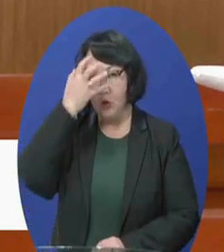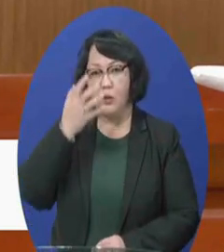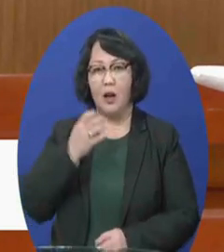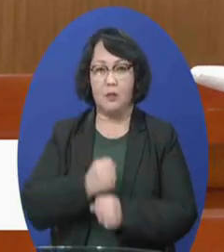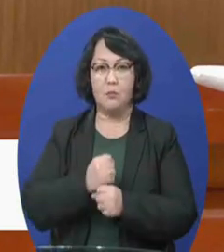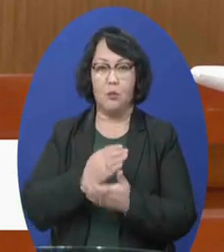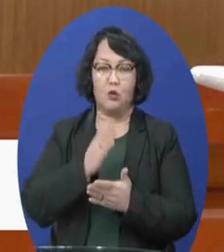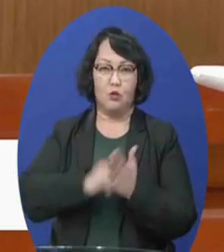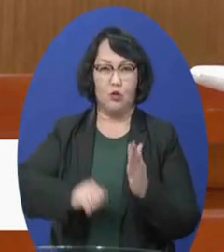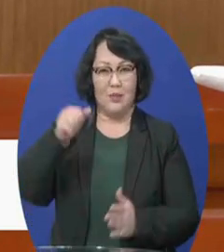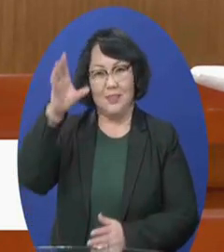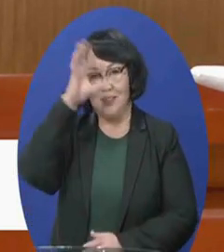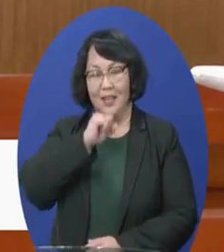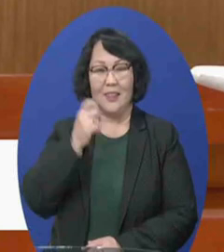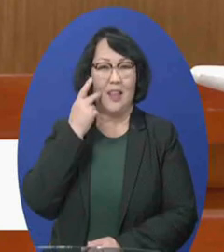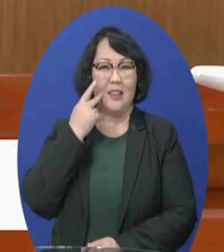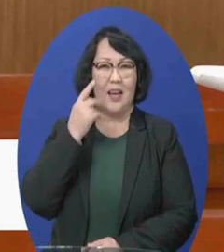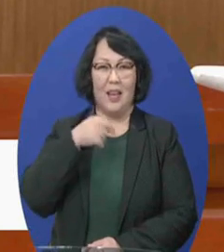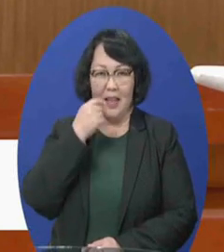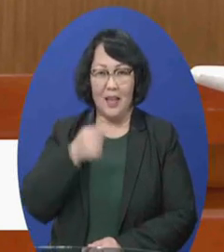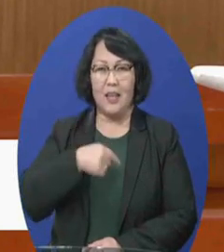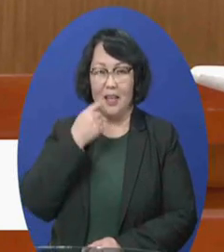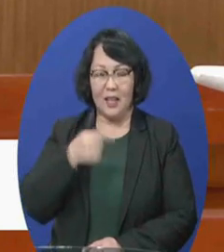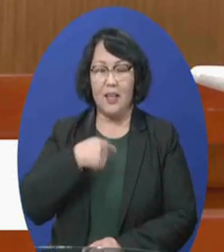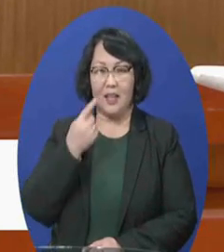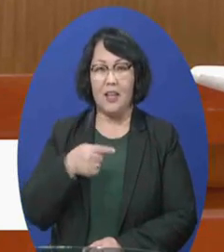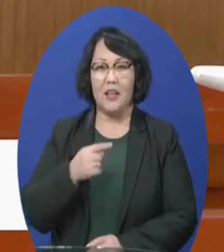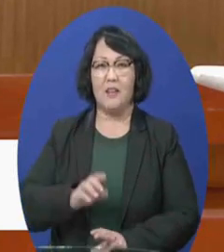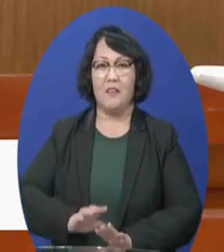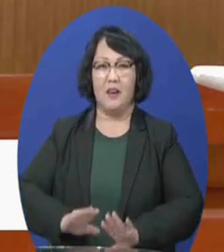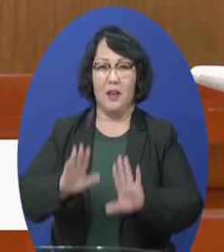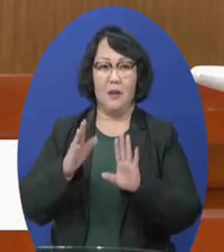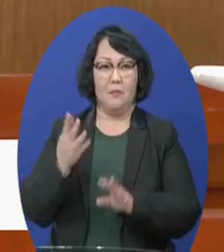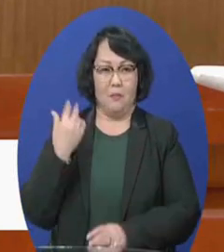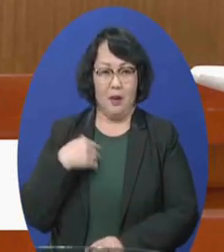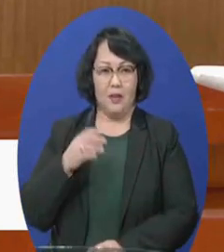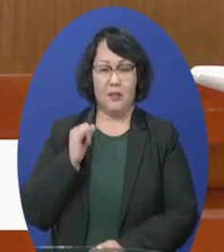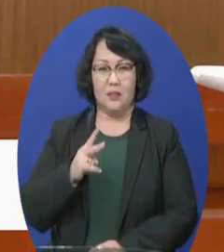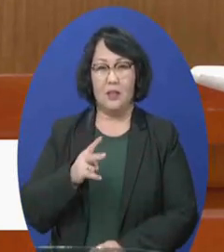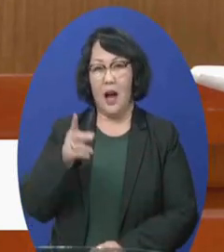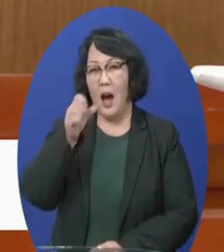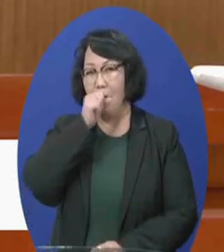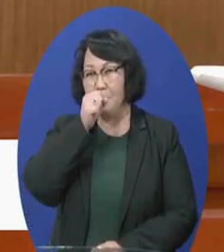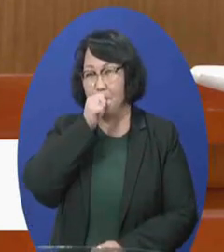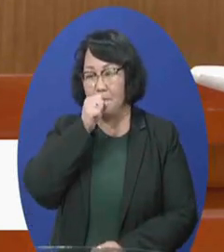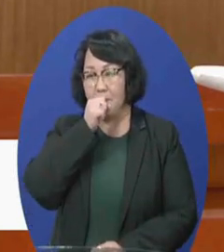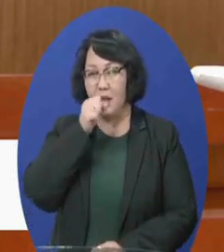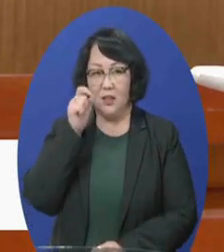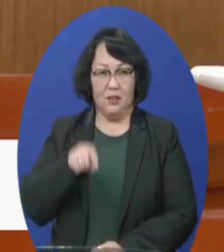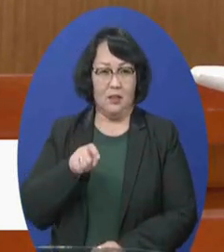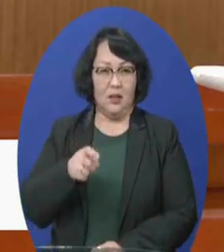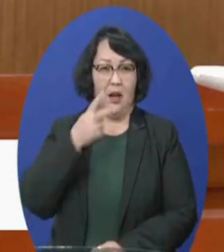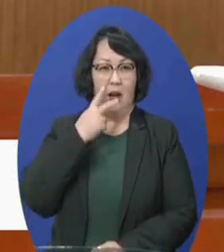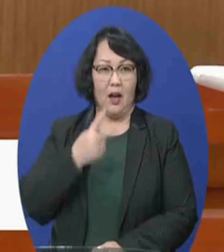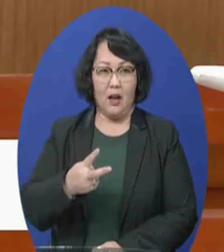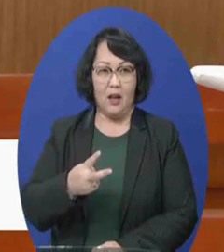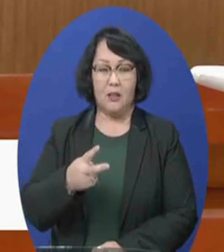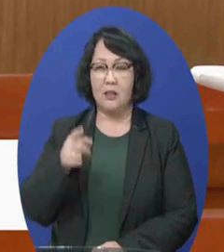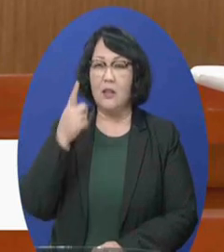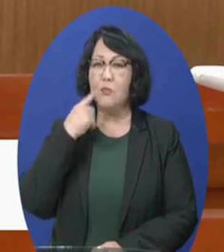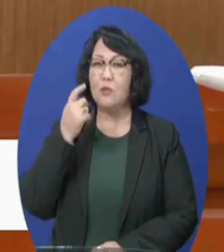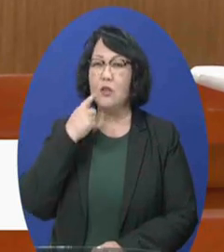яваад байнга хэлж сануулж ирсэн. Харамсалтай нь энэ удаа тэр эмэгтэйд